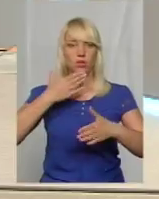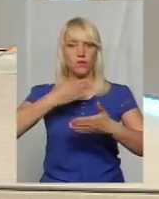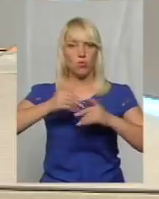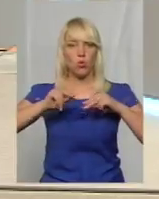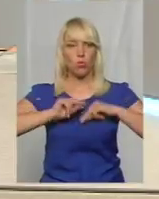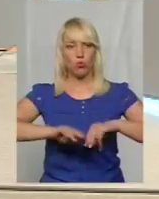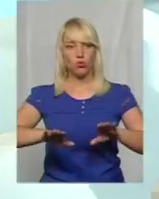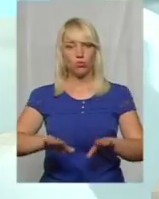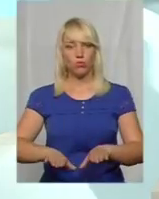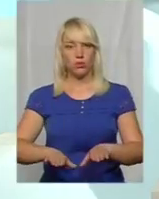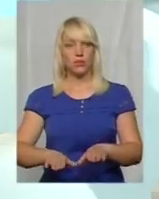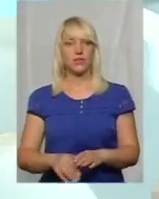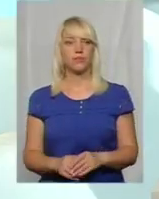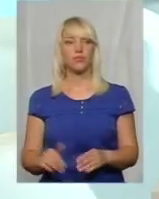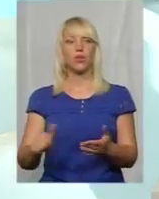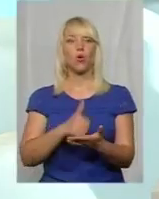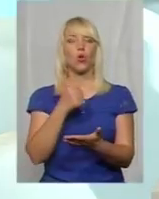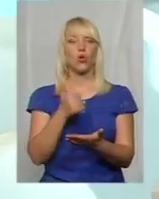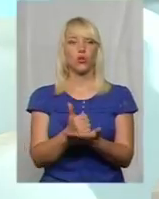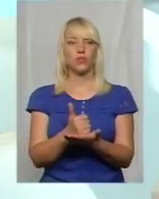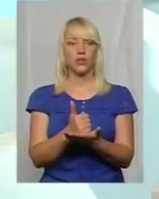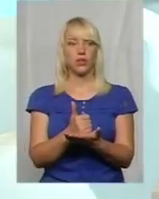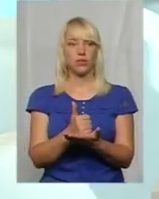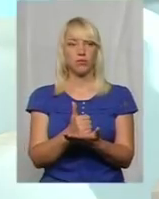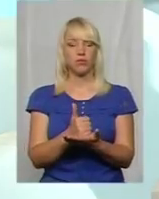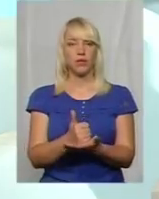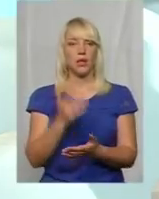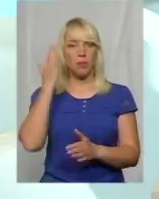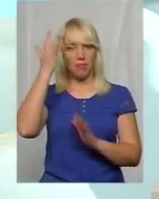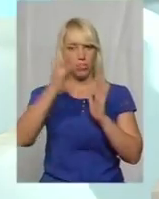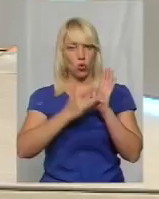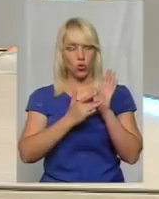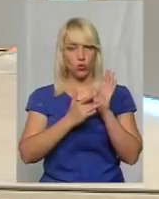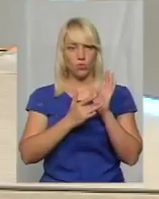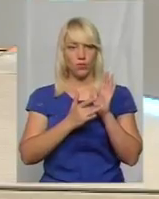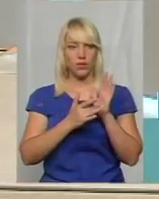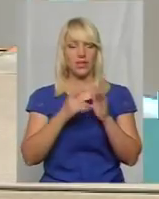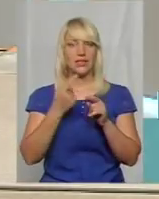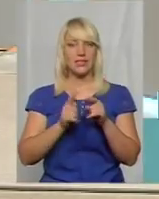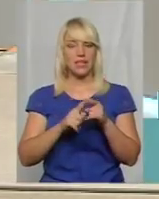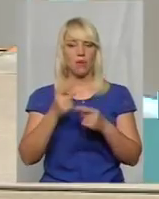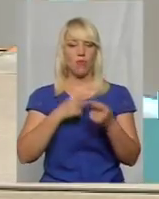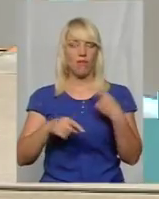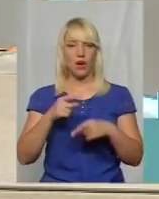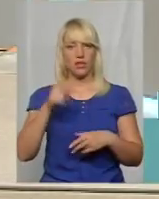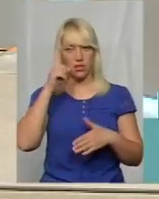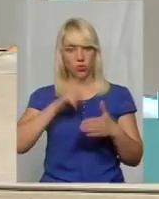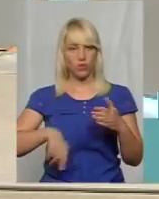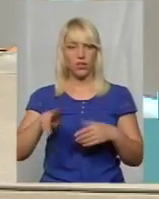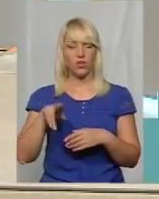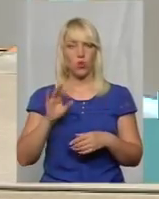Тому, да, я ж кажу, головною метою, головною – це повернення довіри до